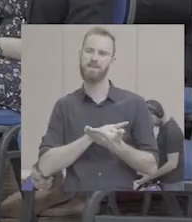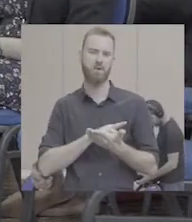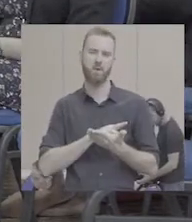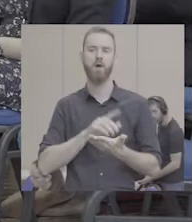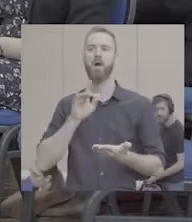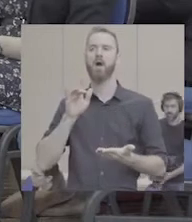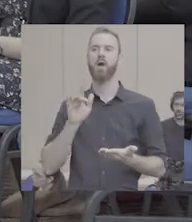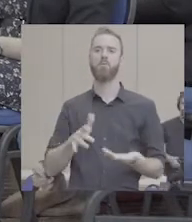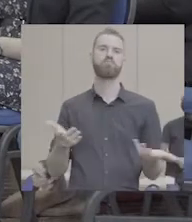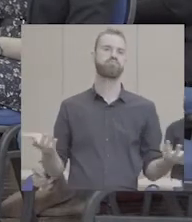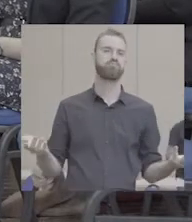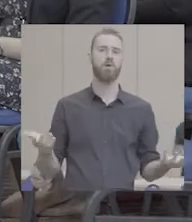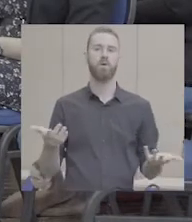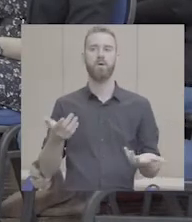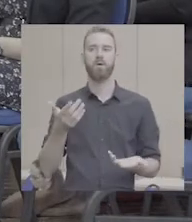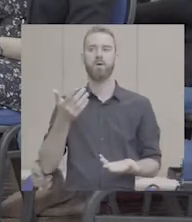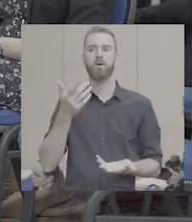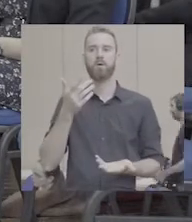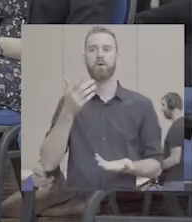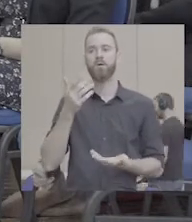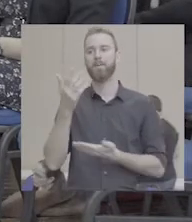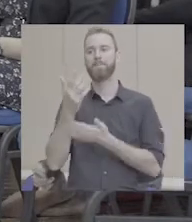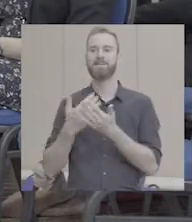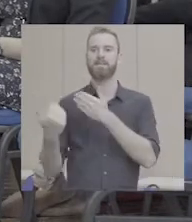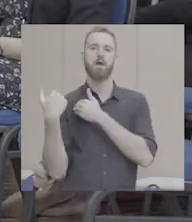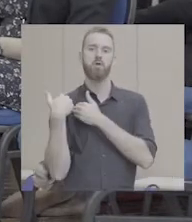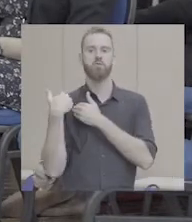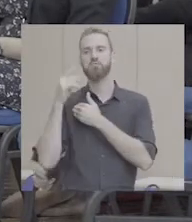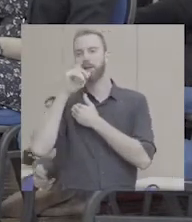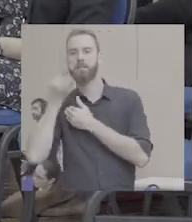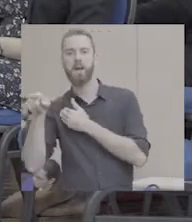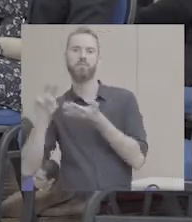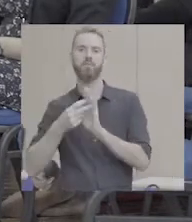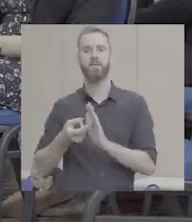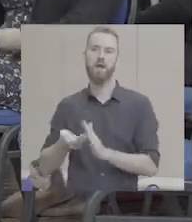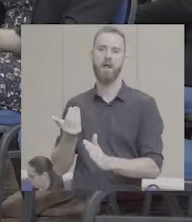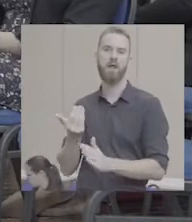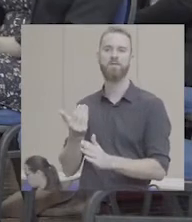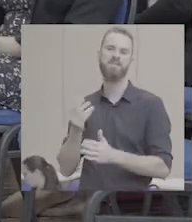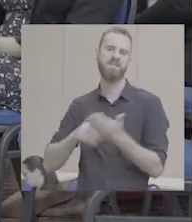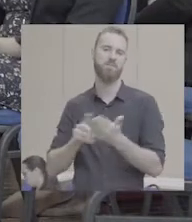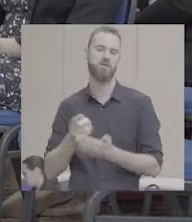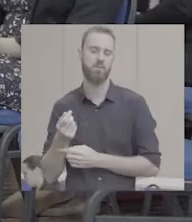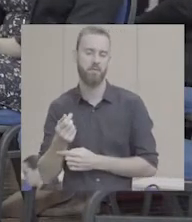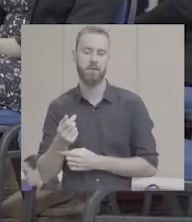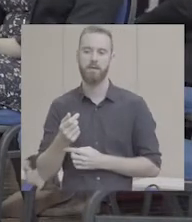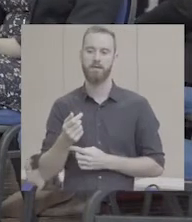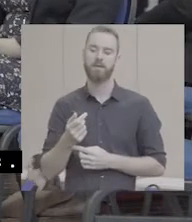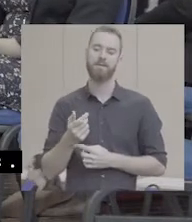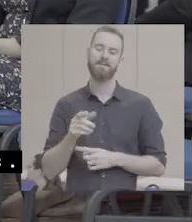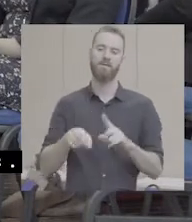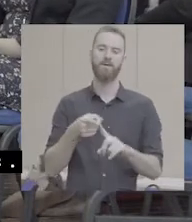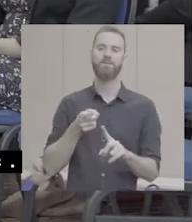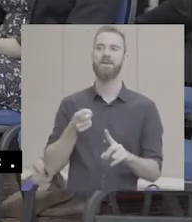facto parce qu'ils ne sont plus en mesure ou elles ne sont plus en mesure de remplir certaines tâches. Des fois, on dirait que ça peut venir aussi un